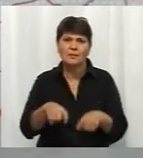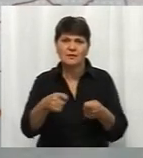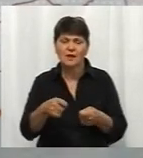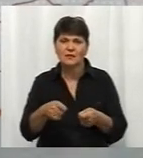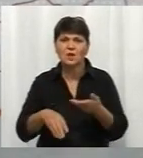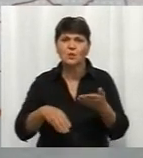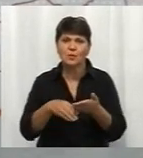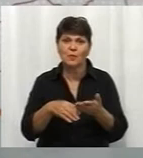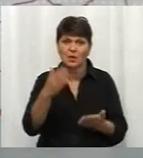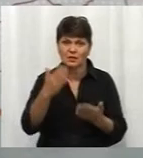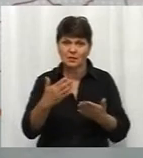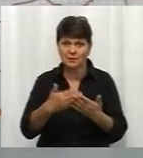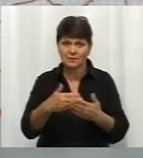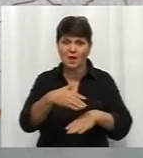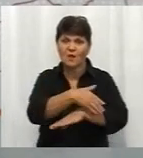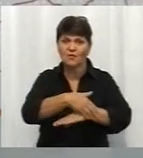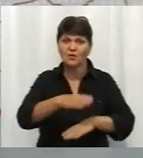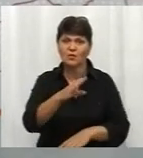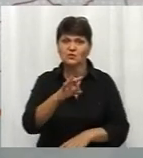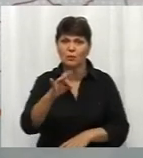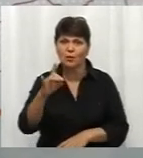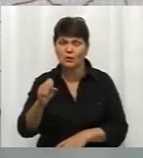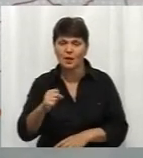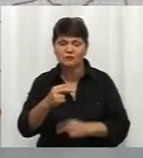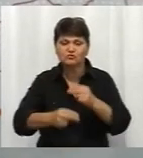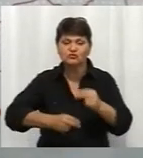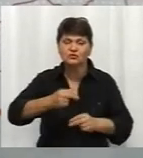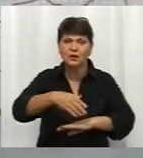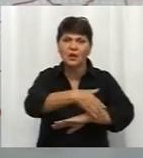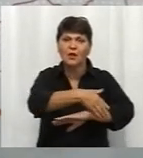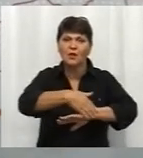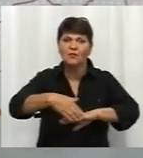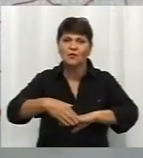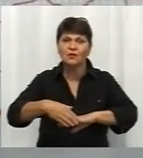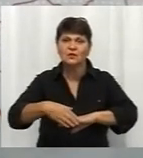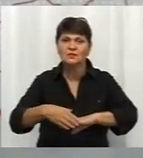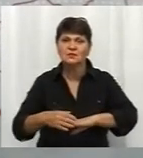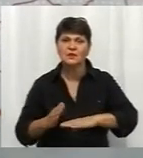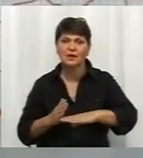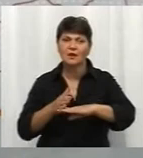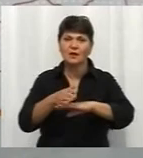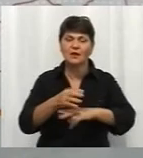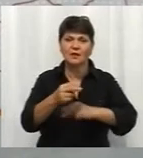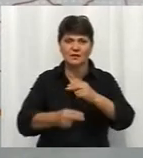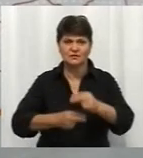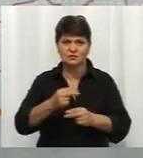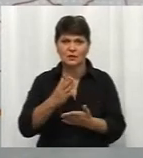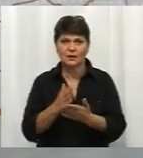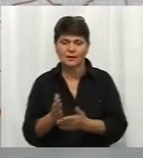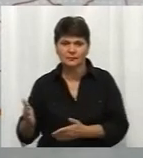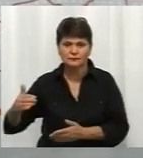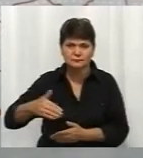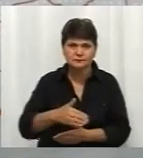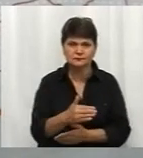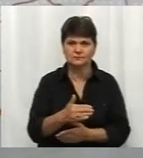вулиці Соборна, захотіли проїхати через вулицю Соборну, через проїзд крізь МакДрайв, є під'їзд